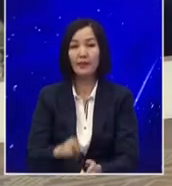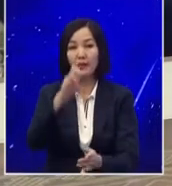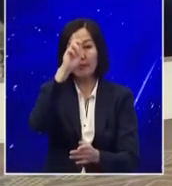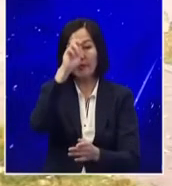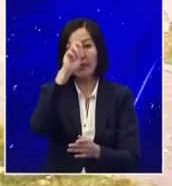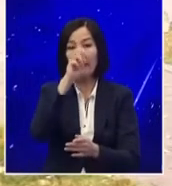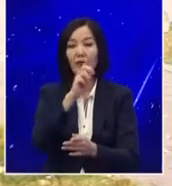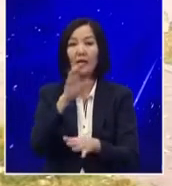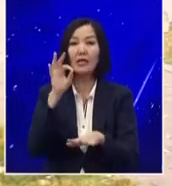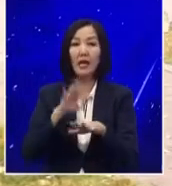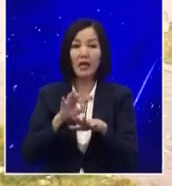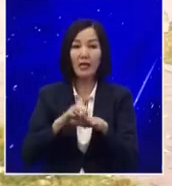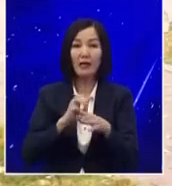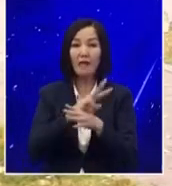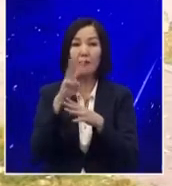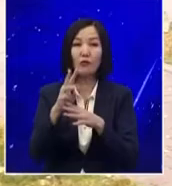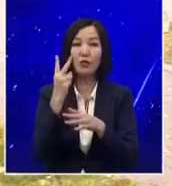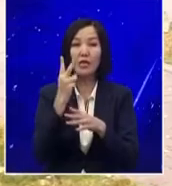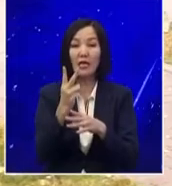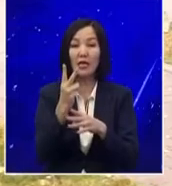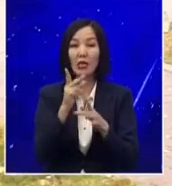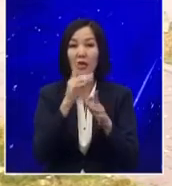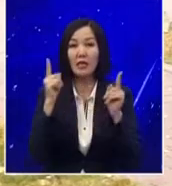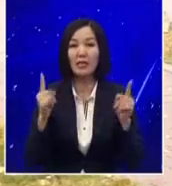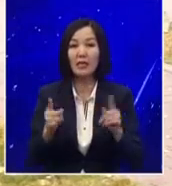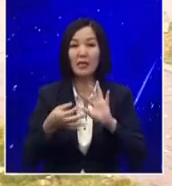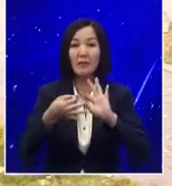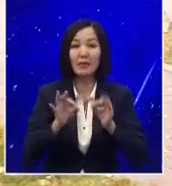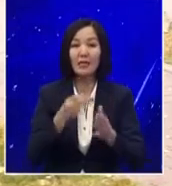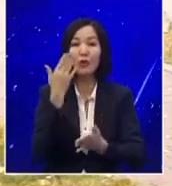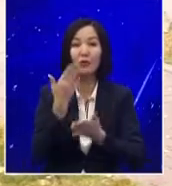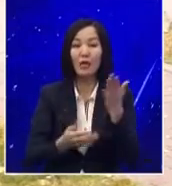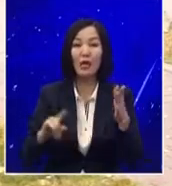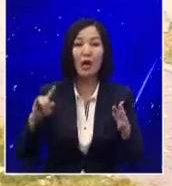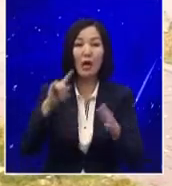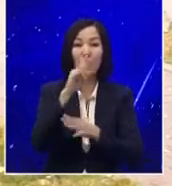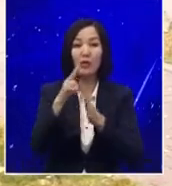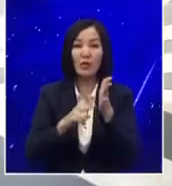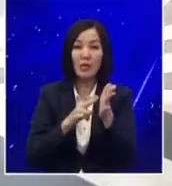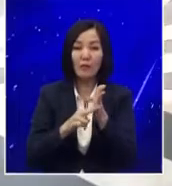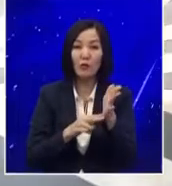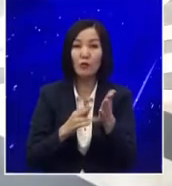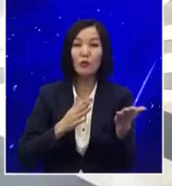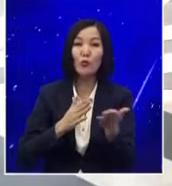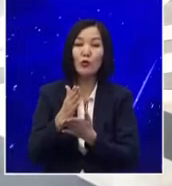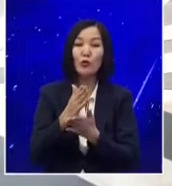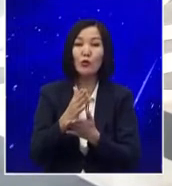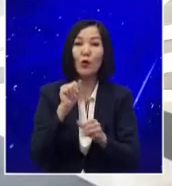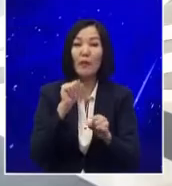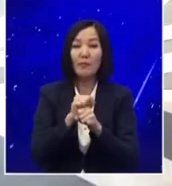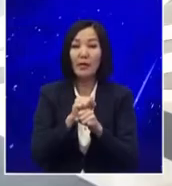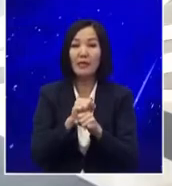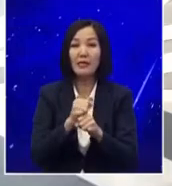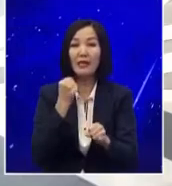башысы коронавирус індетінің екінші кезеңіне дайындықты пысықтау барысында әуежайлар мен темір жолдардағы өткізу бекеттерін қатаң